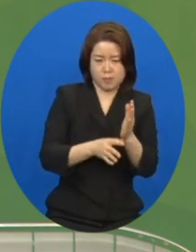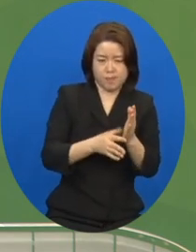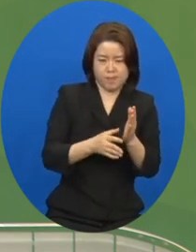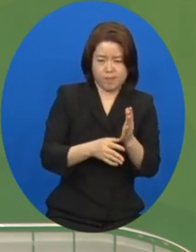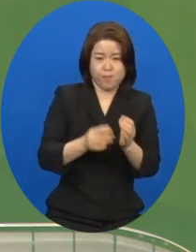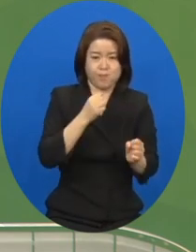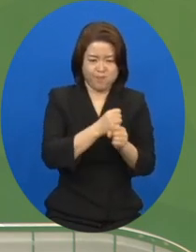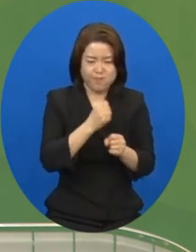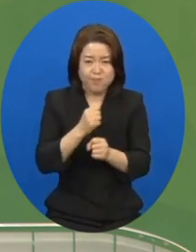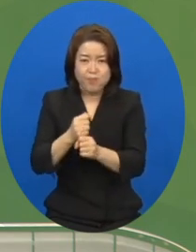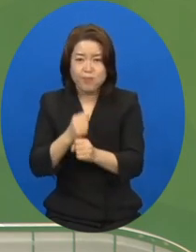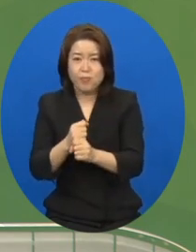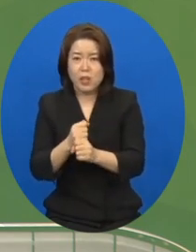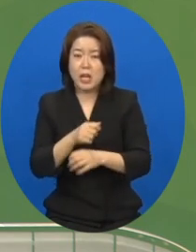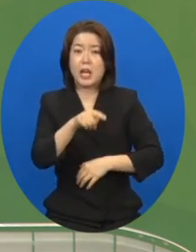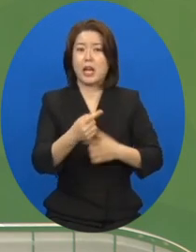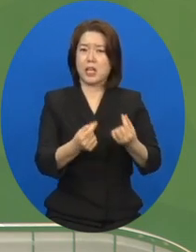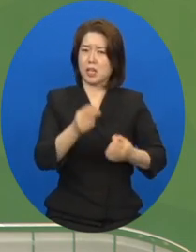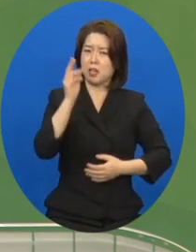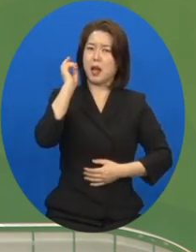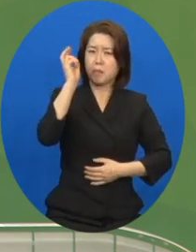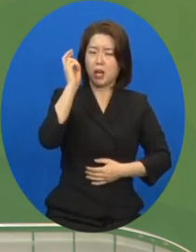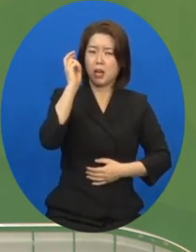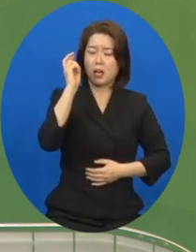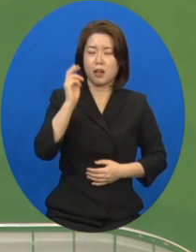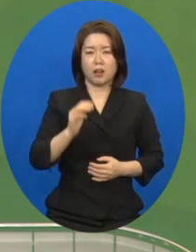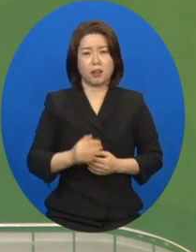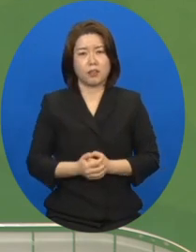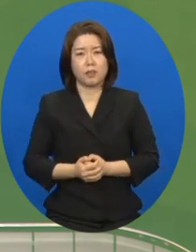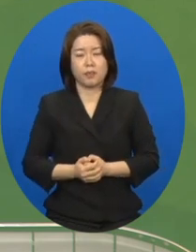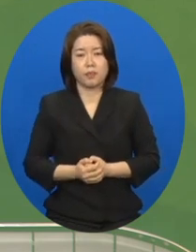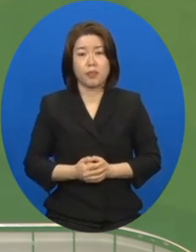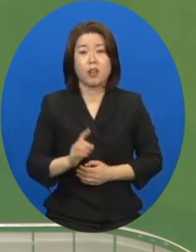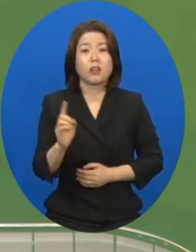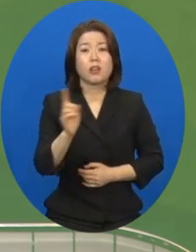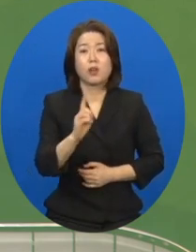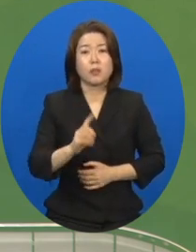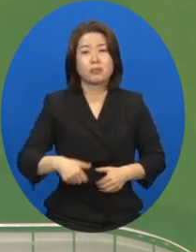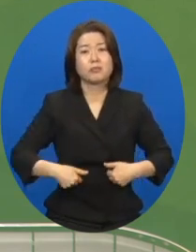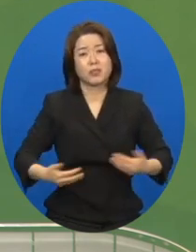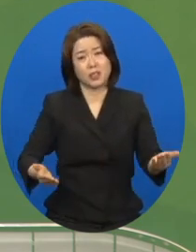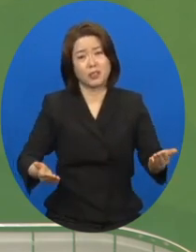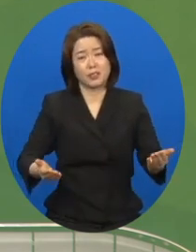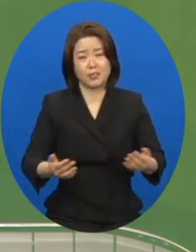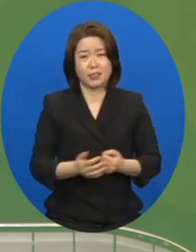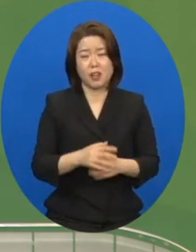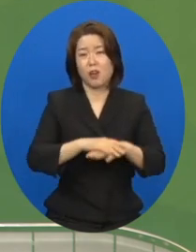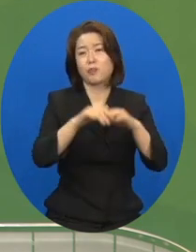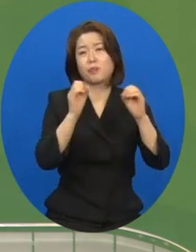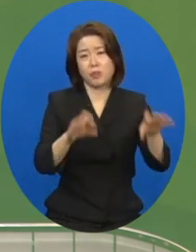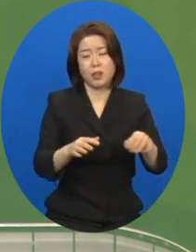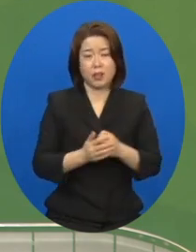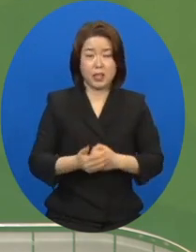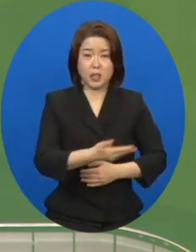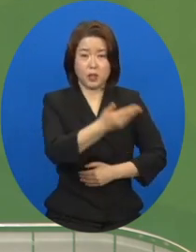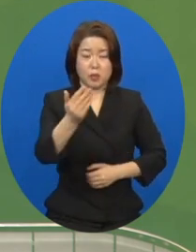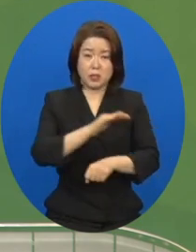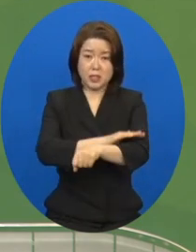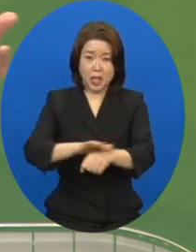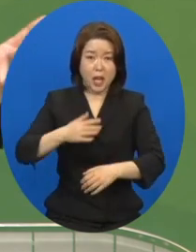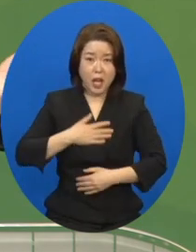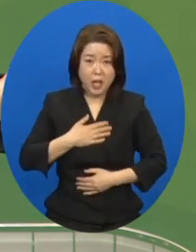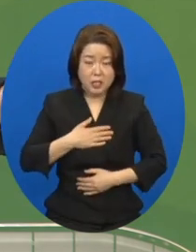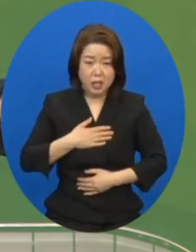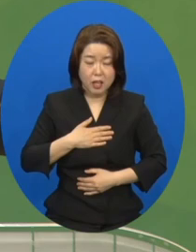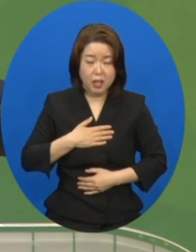만들고 아마 그렇게 했겠죠. 무슨 소용이 있었어요? 여러분도 다 잘 아시죠?